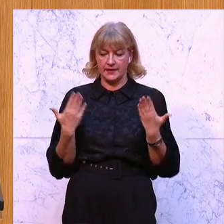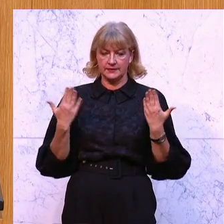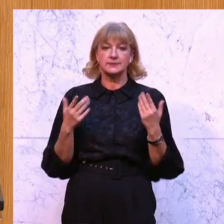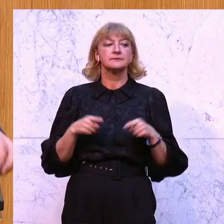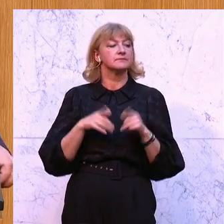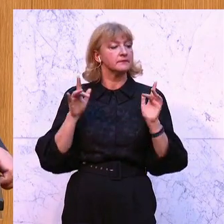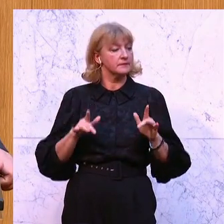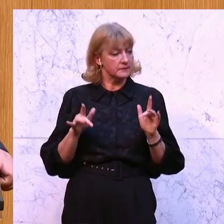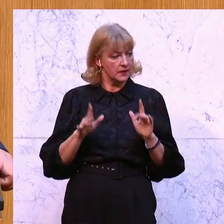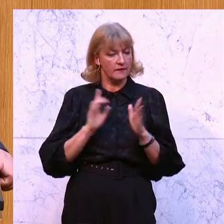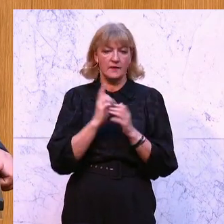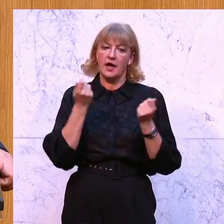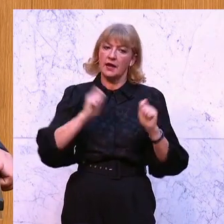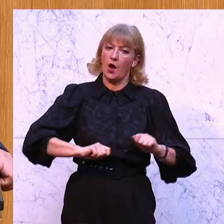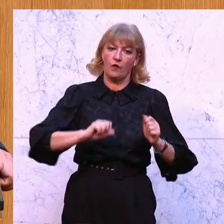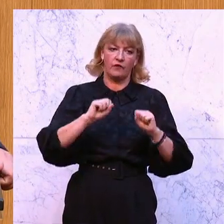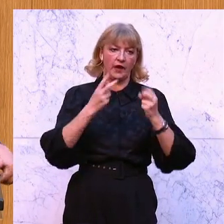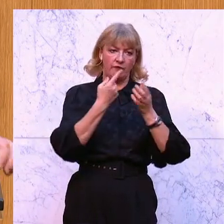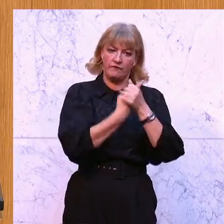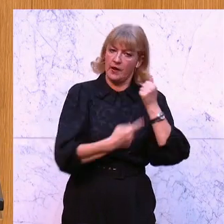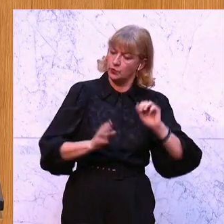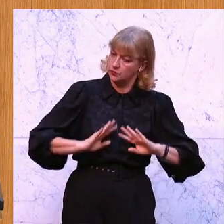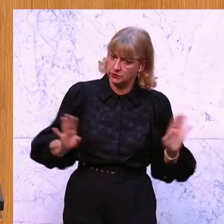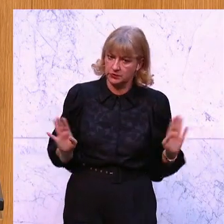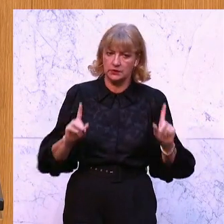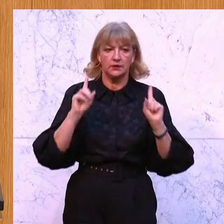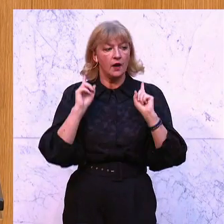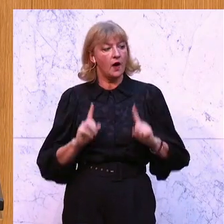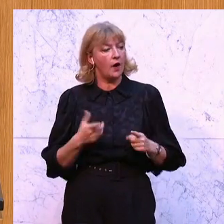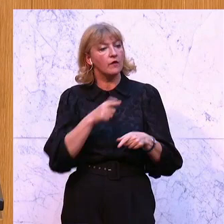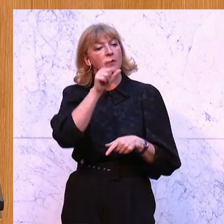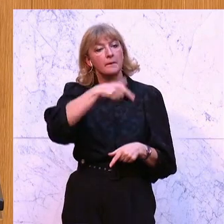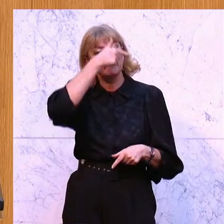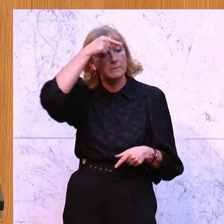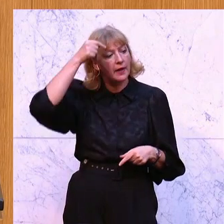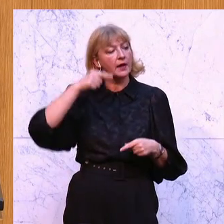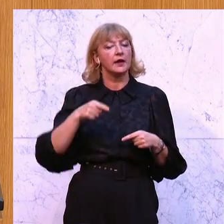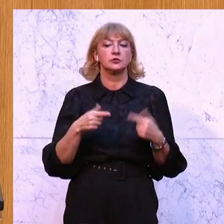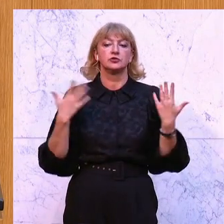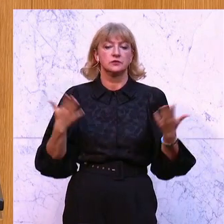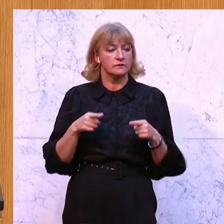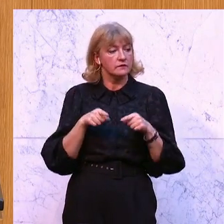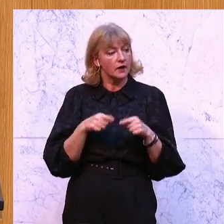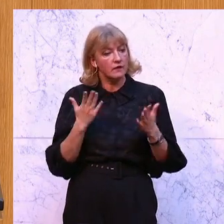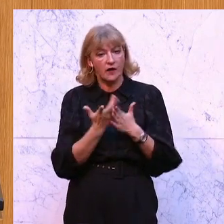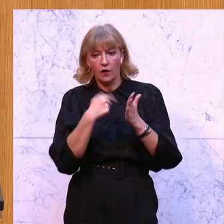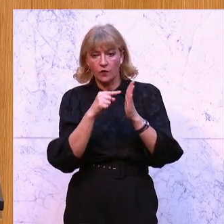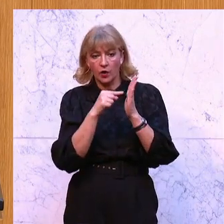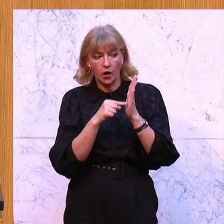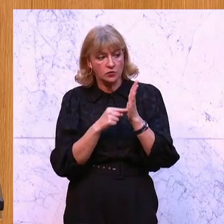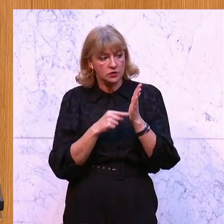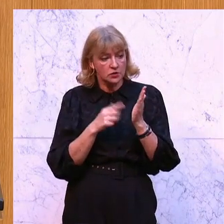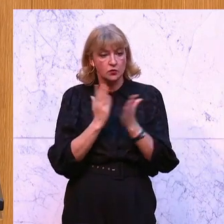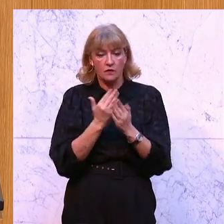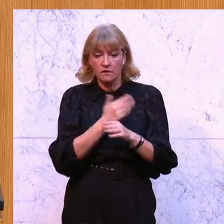bestehenden Pensionen nicht an Kaufkraft verlieren, und garantieren wir auch, dass diejenigen Menschen, die unter den zuvor genannten Voraussetzungen 2024